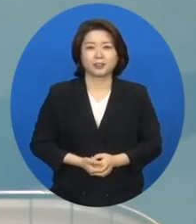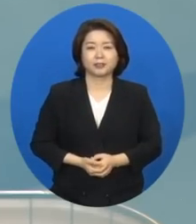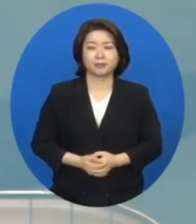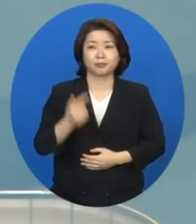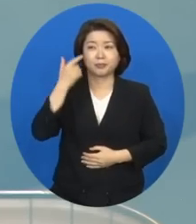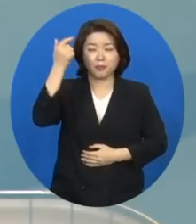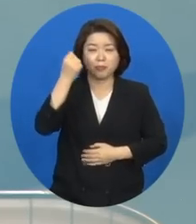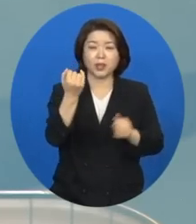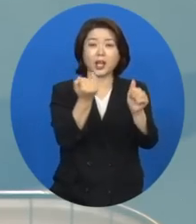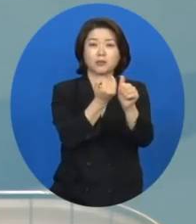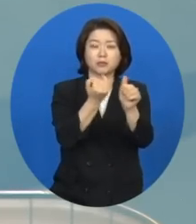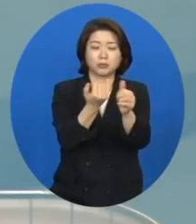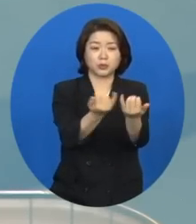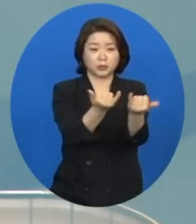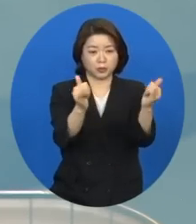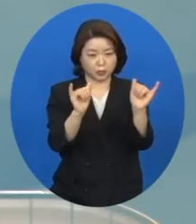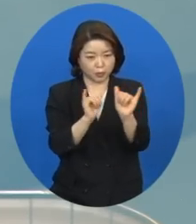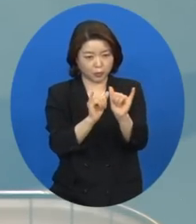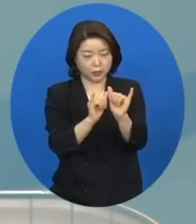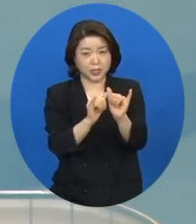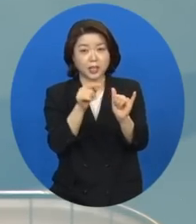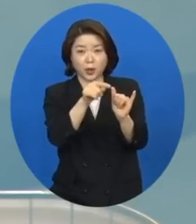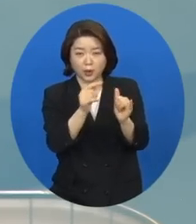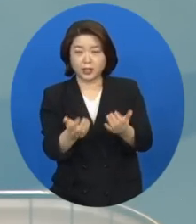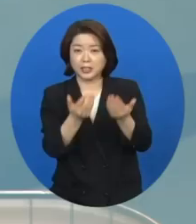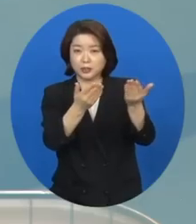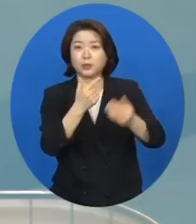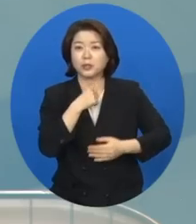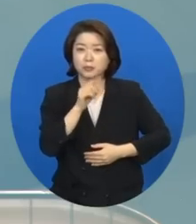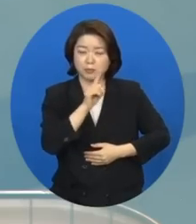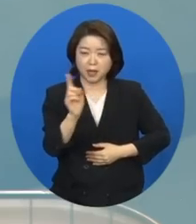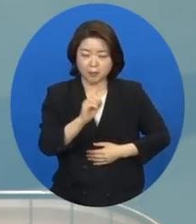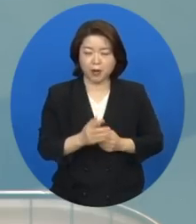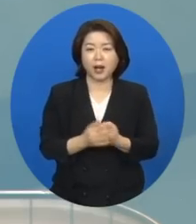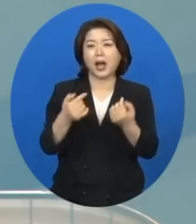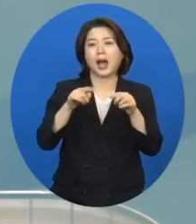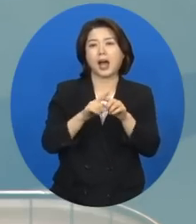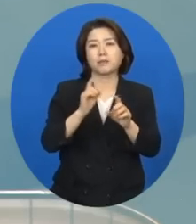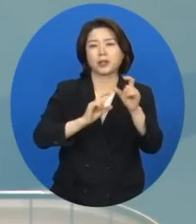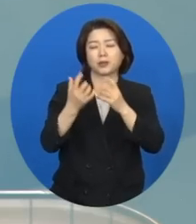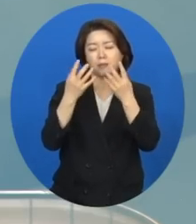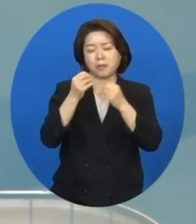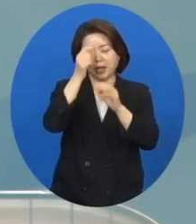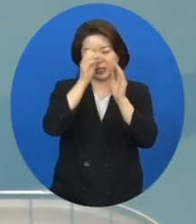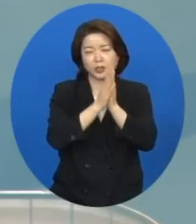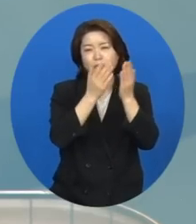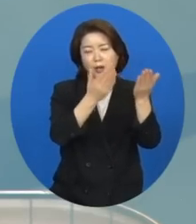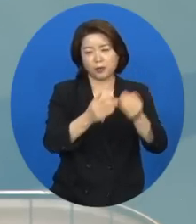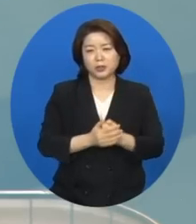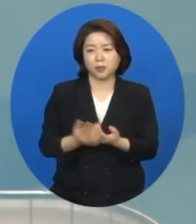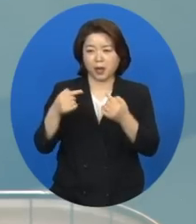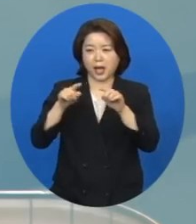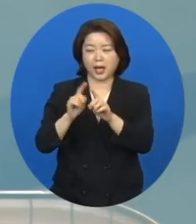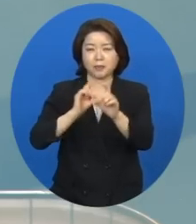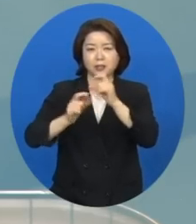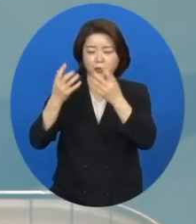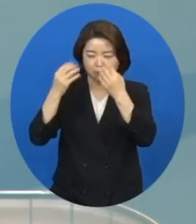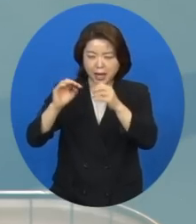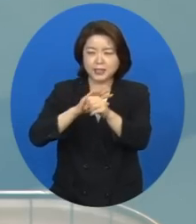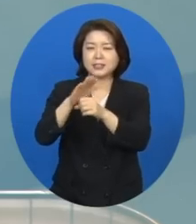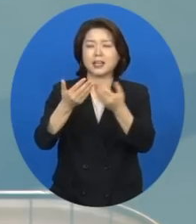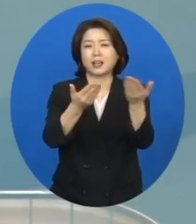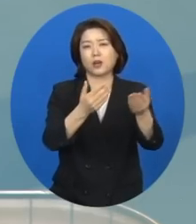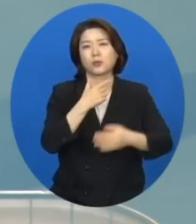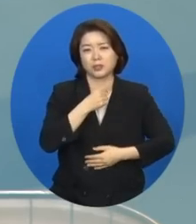목사 부부 공동체에게 하고 싶은 말은 함께 더 많이 기도하고 싶고 함께 더 많이 사랑하고 싶습니다.